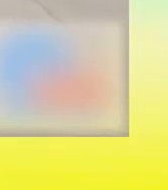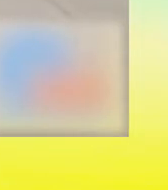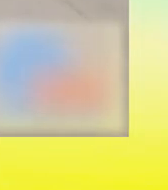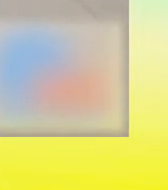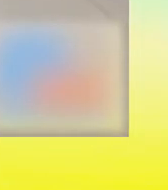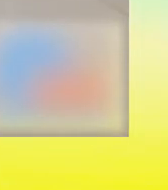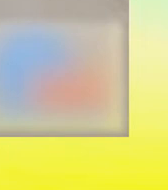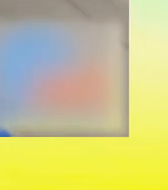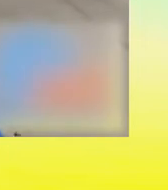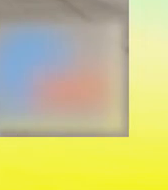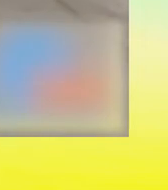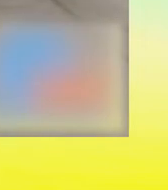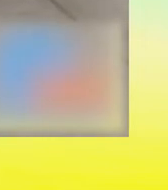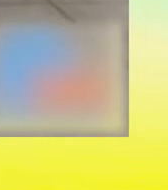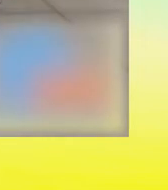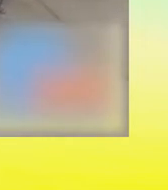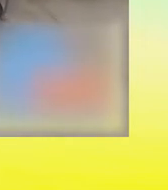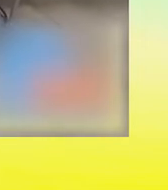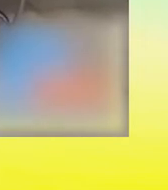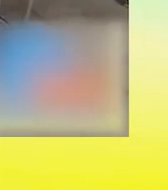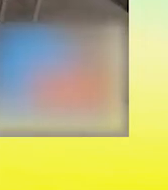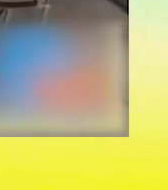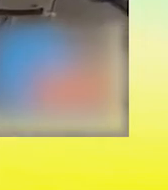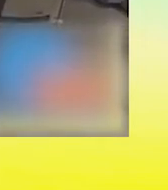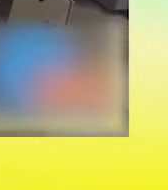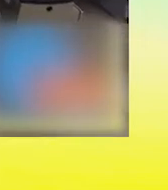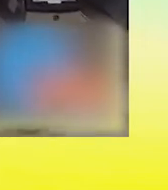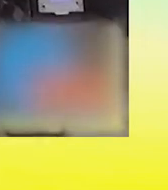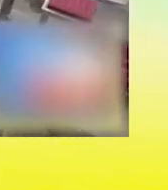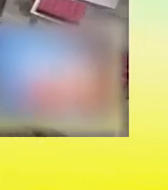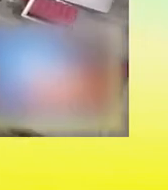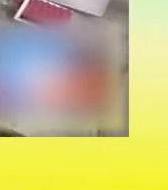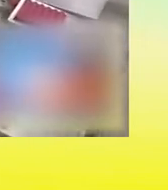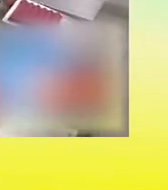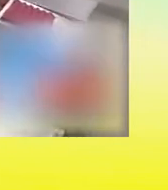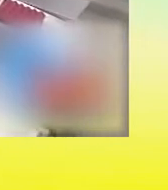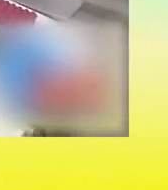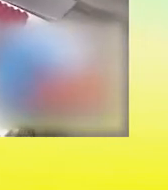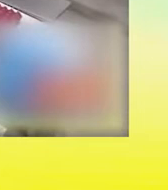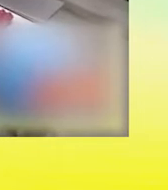Thank you.